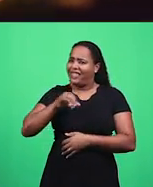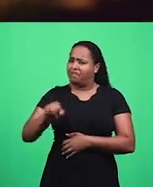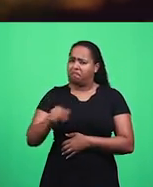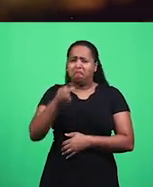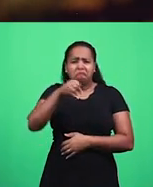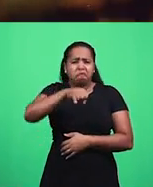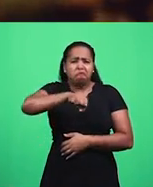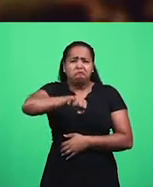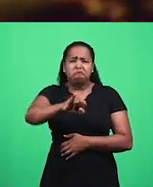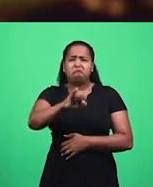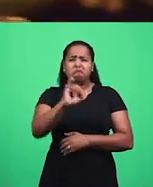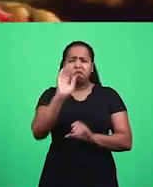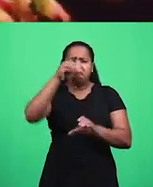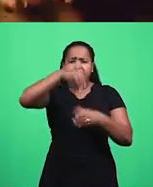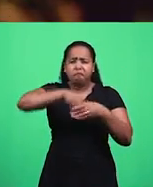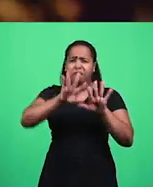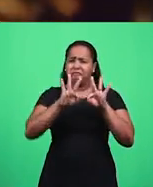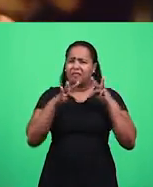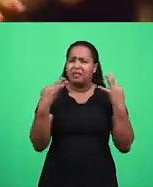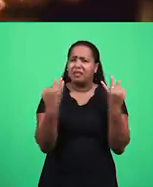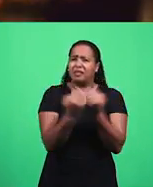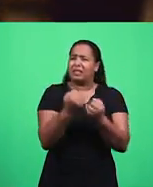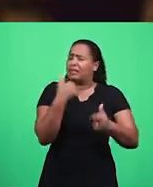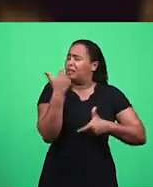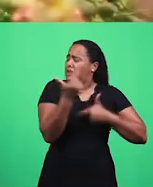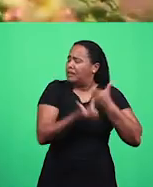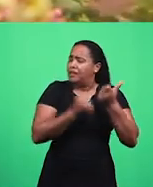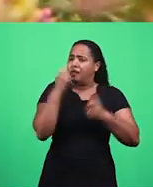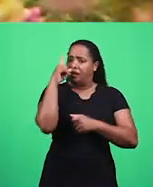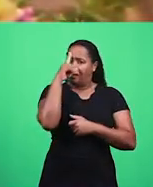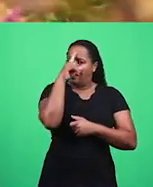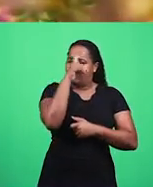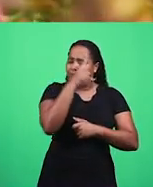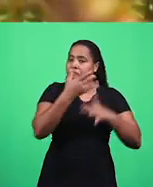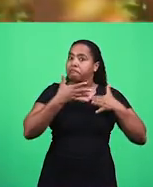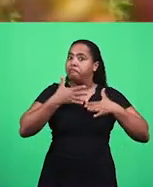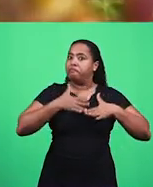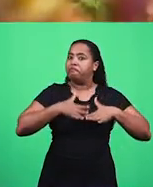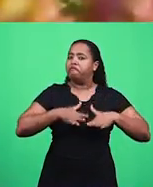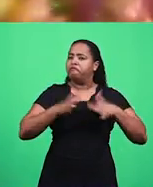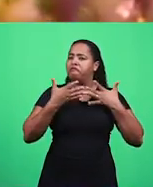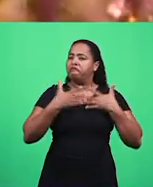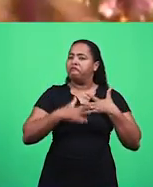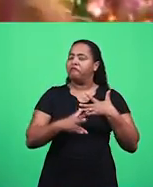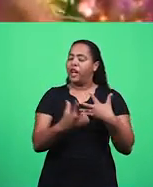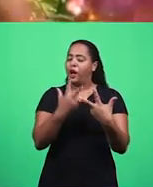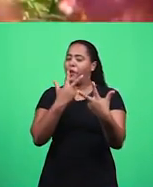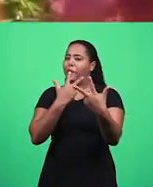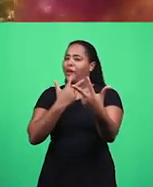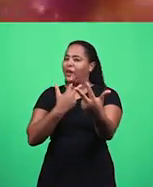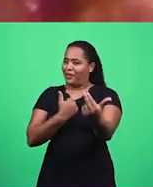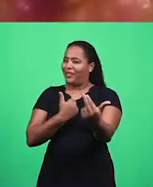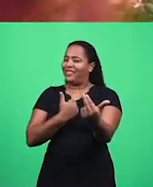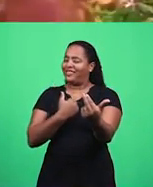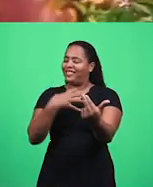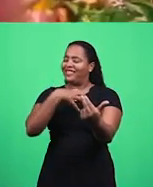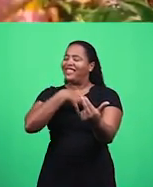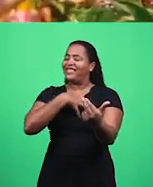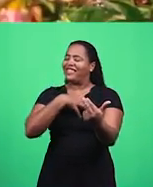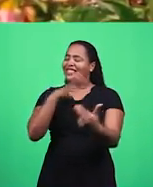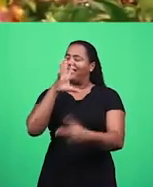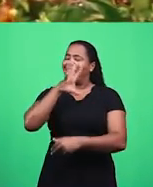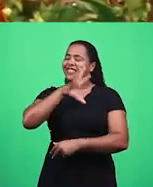Я не смотрю на обстоятельства, нет. Смотрю только на любовь его. И я не хожу